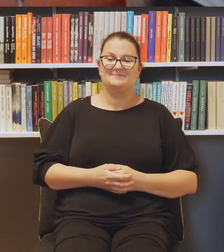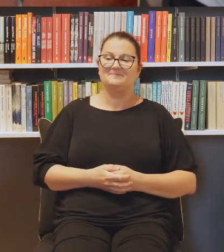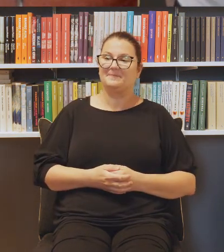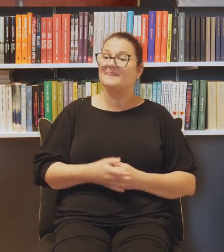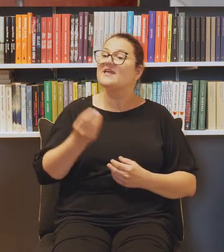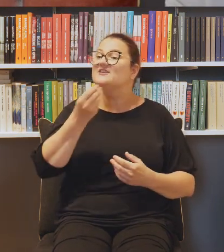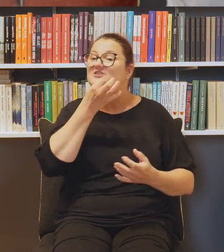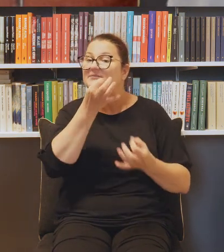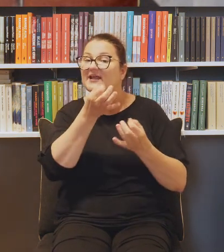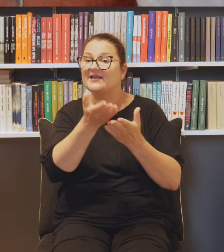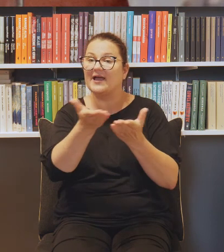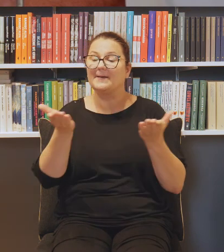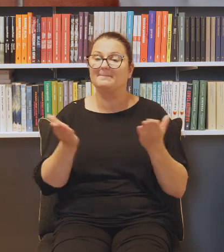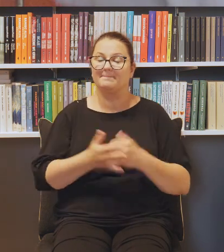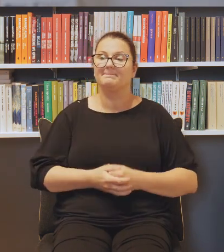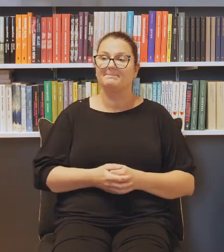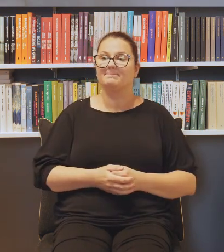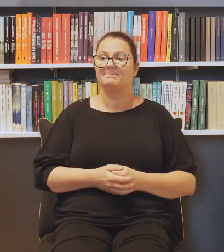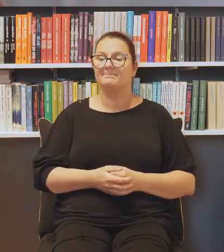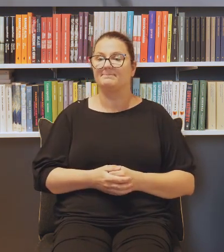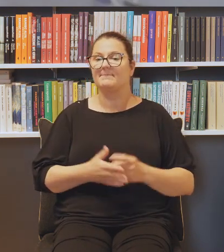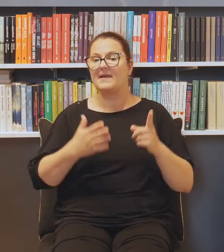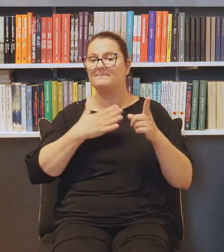Czy są jeszcze jakieś pytania?